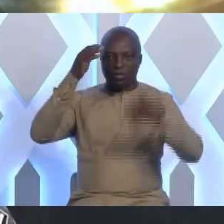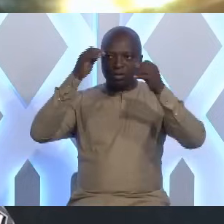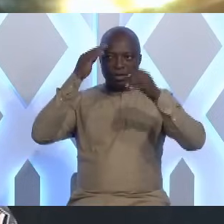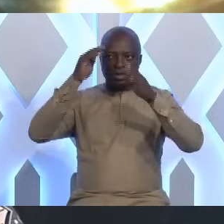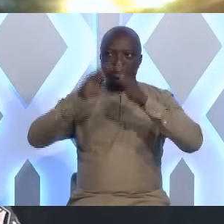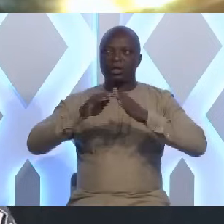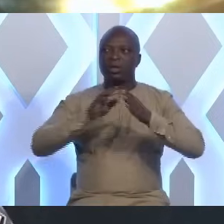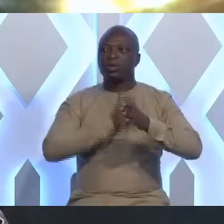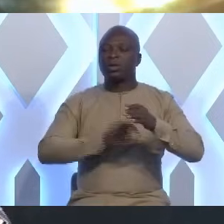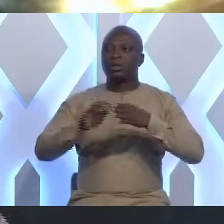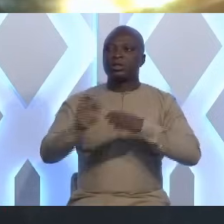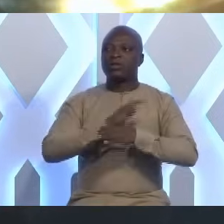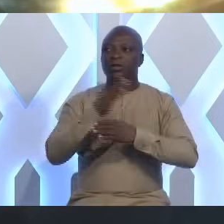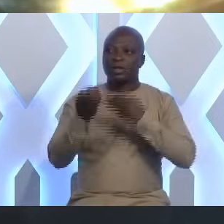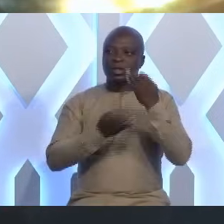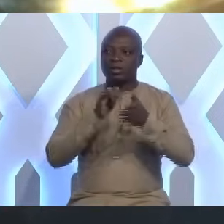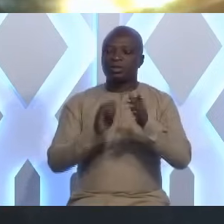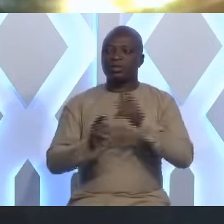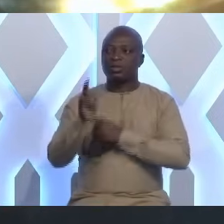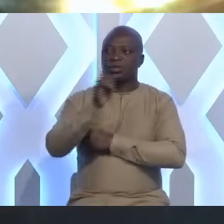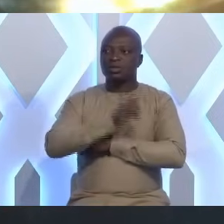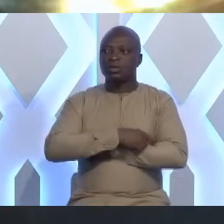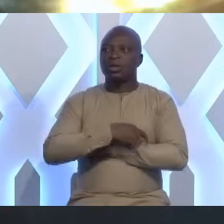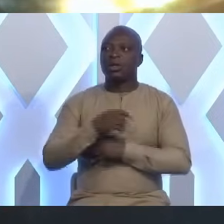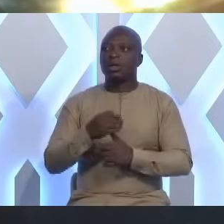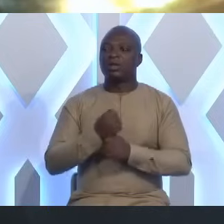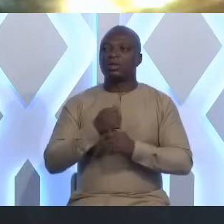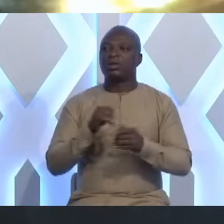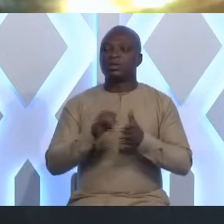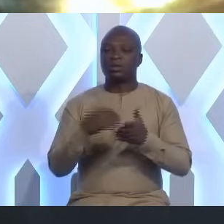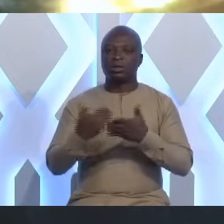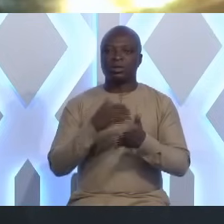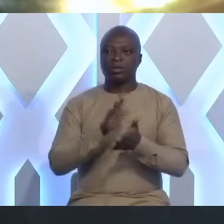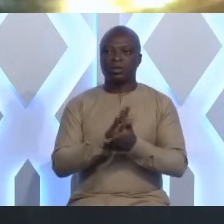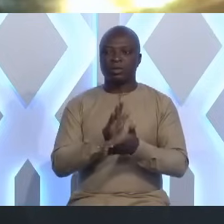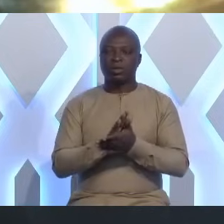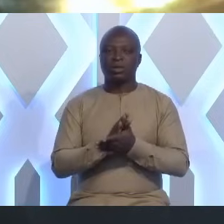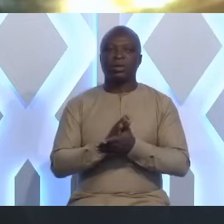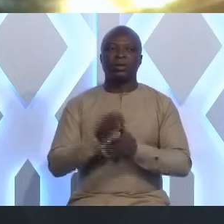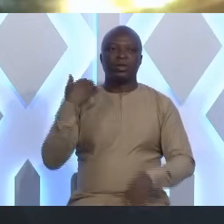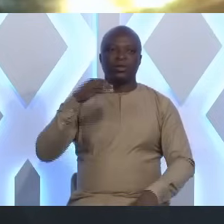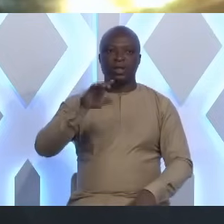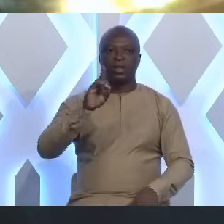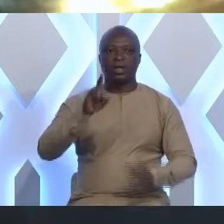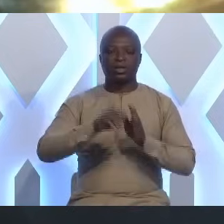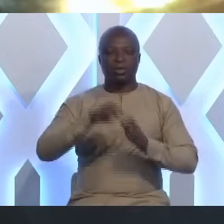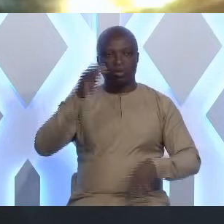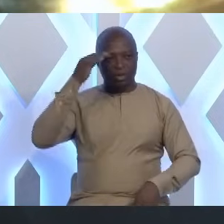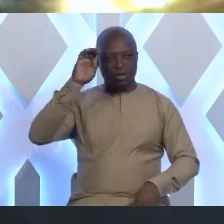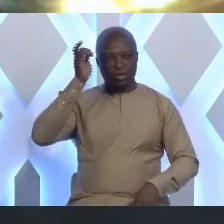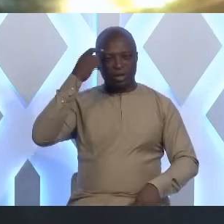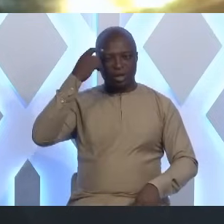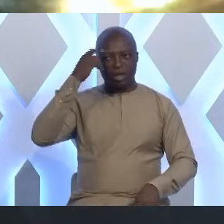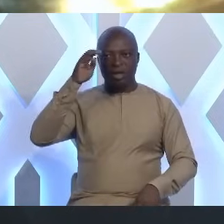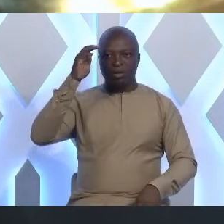togolais des Affaires étrangères ce jour où elle a tenu un point de presse. Le chef de la délégation, le ministre d'État,